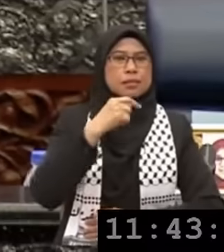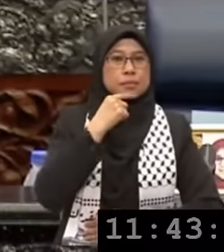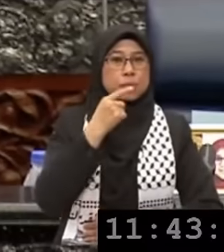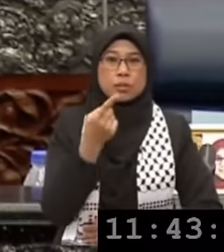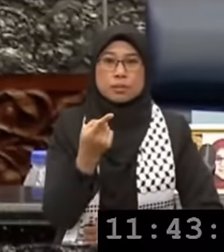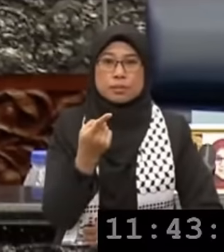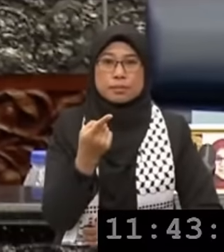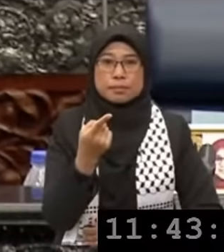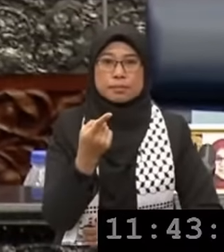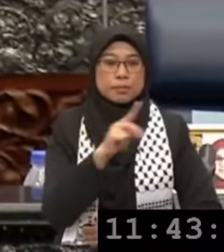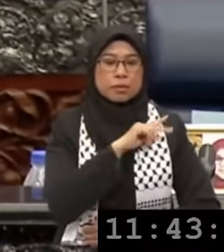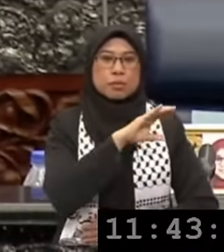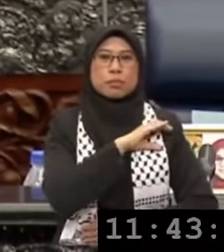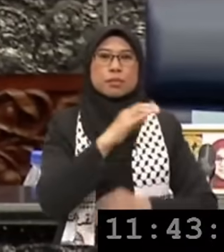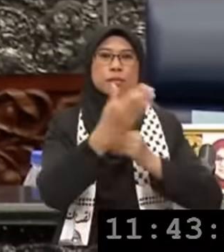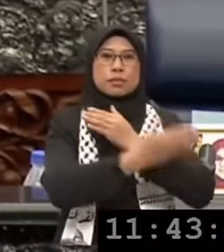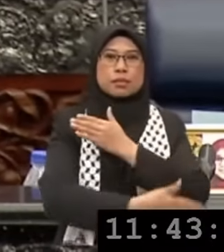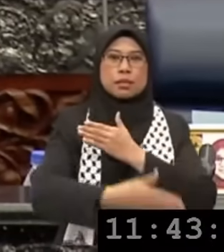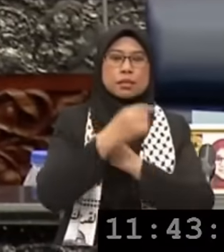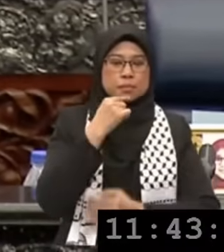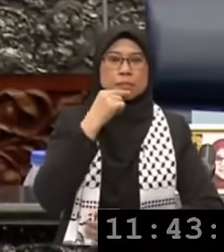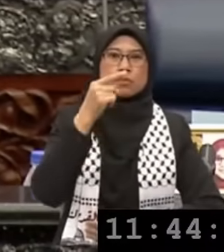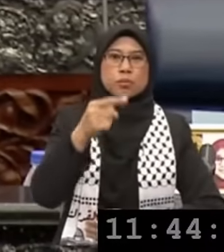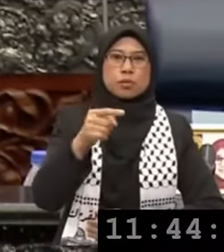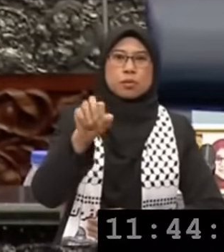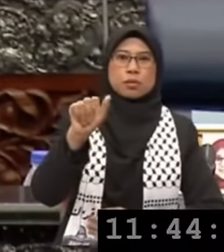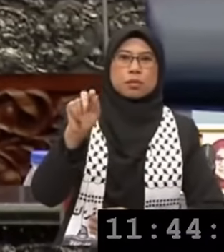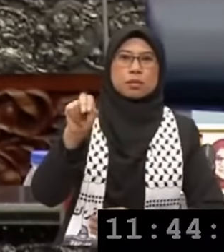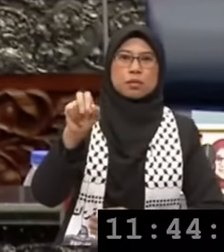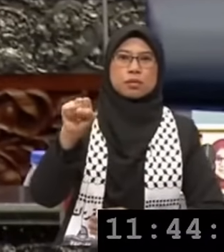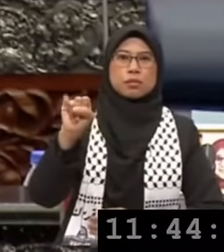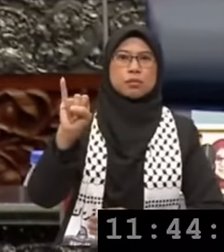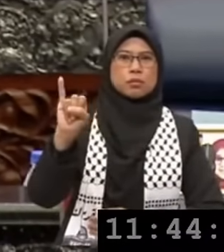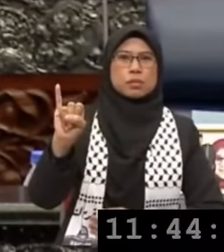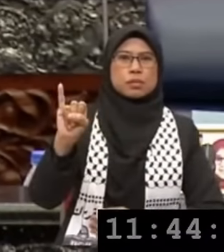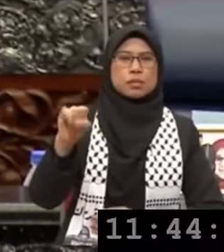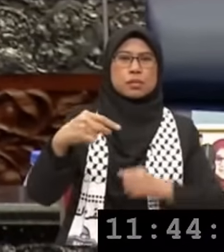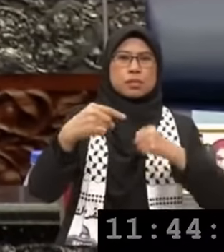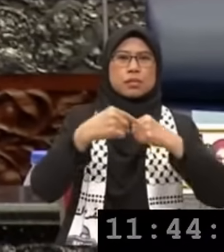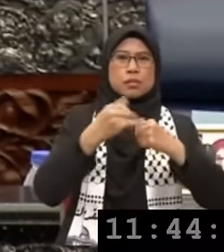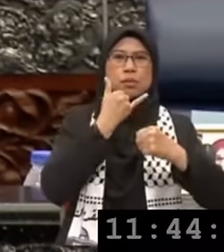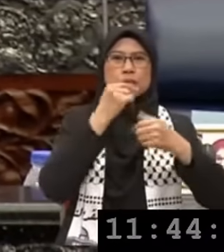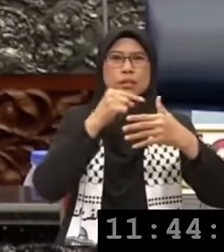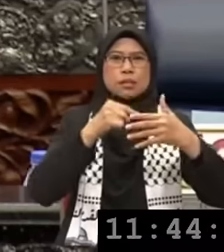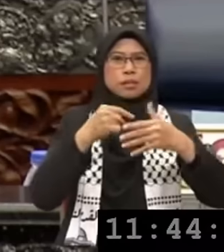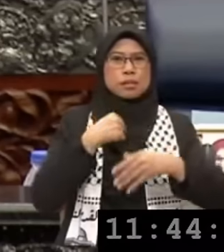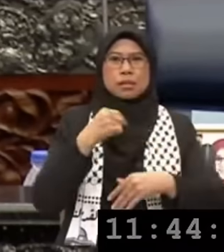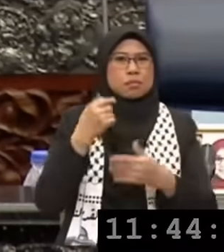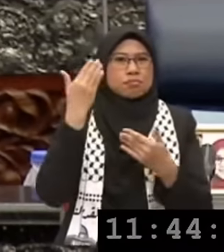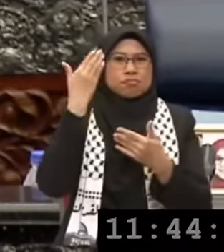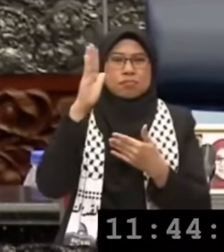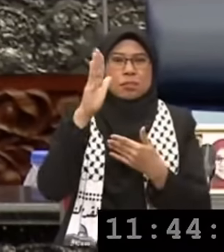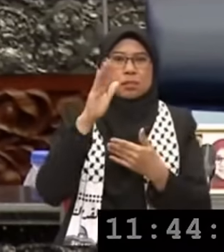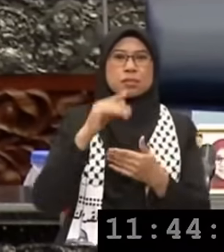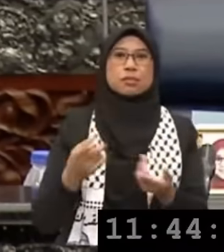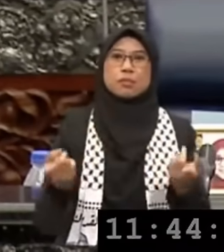disebut ketua polis negara mengatakan Sanusi didakwa saya belum tahu lagi ini keadaan yang